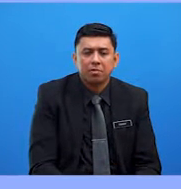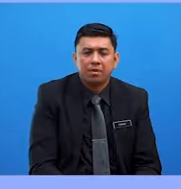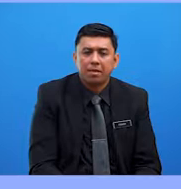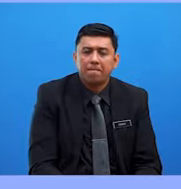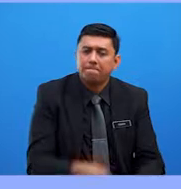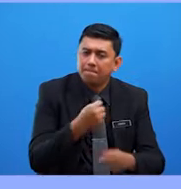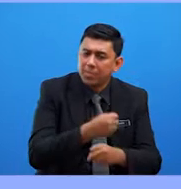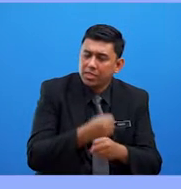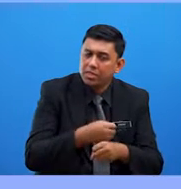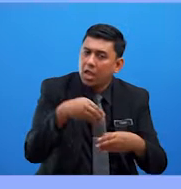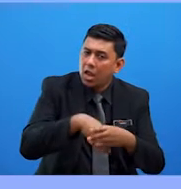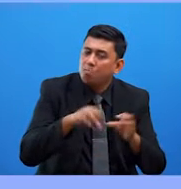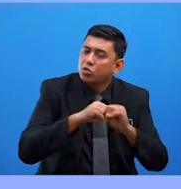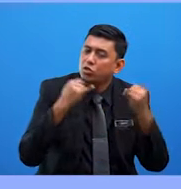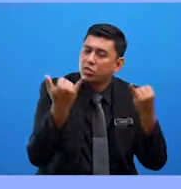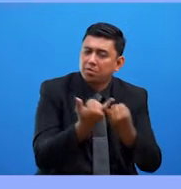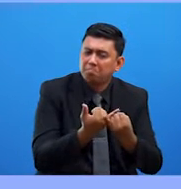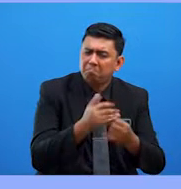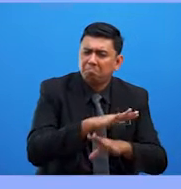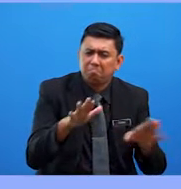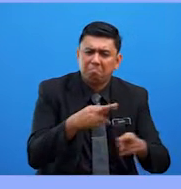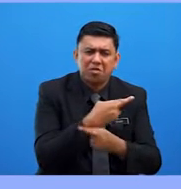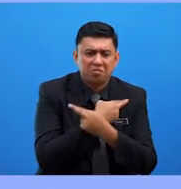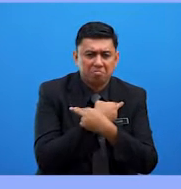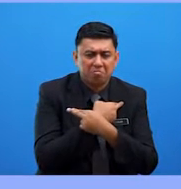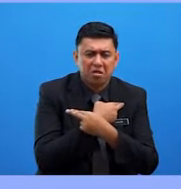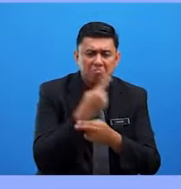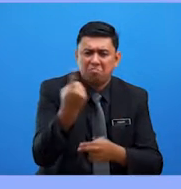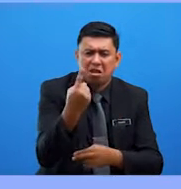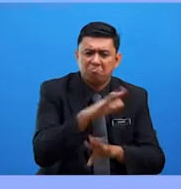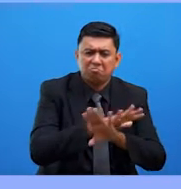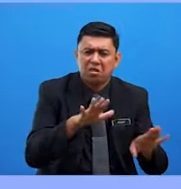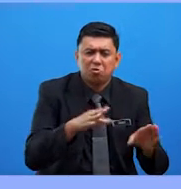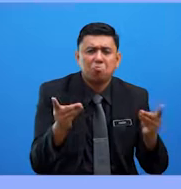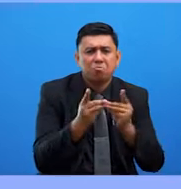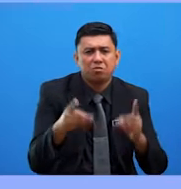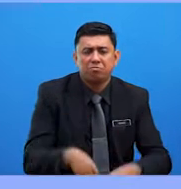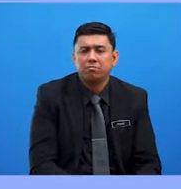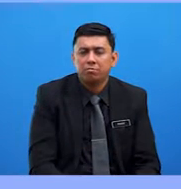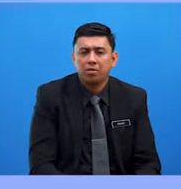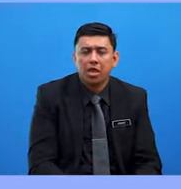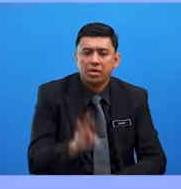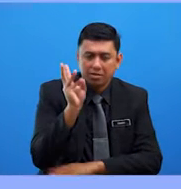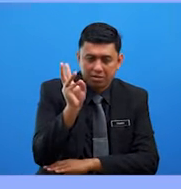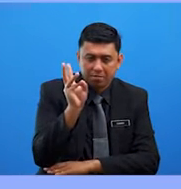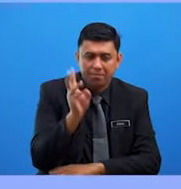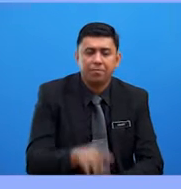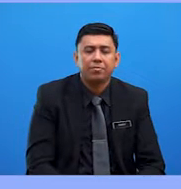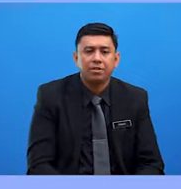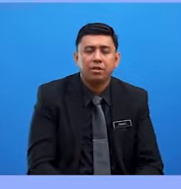pekerja dalam syarikat yang sama tidak mesra kerana jarang berjumpa antara satu sama lain.